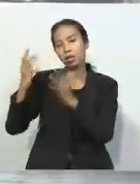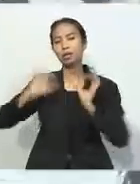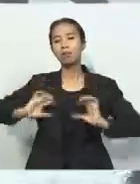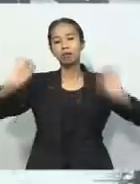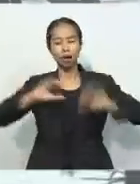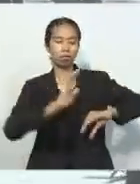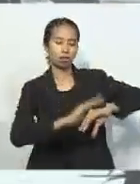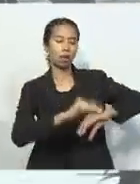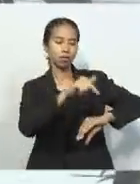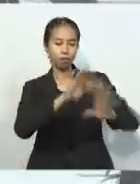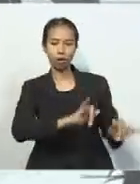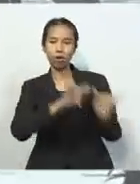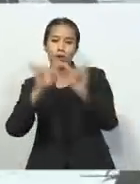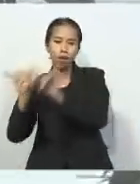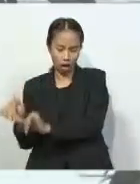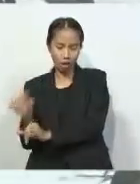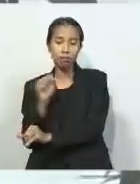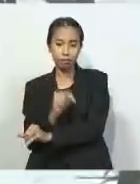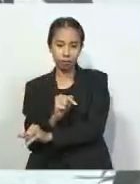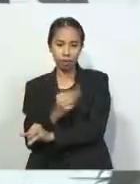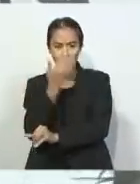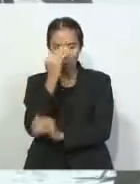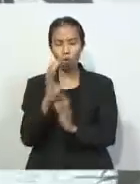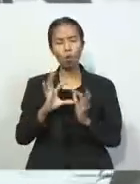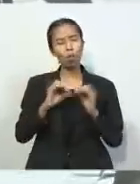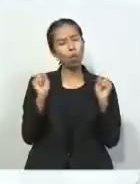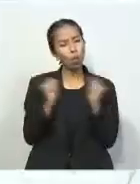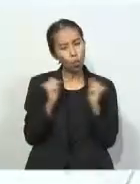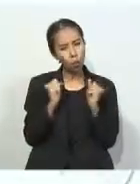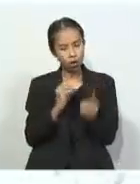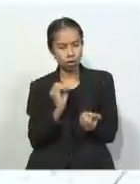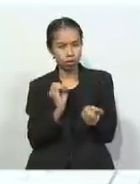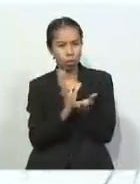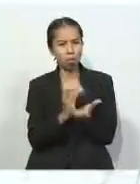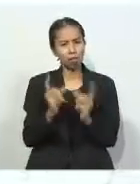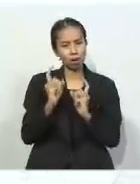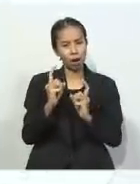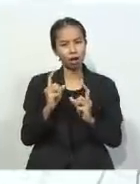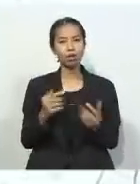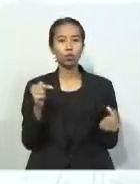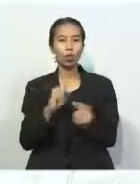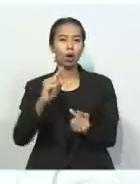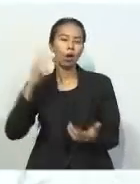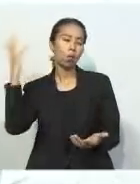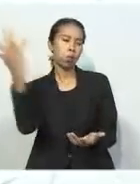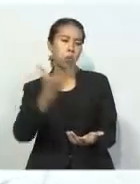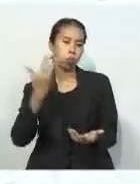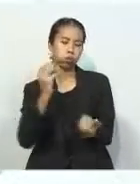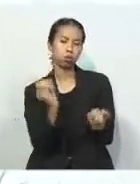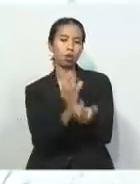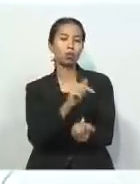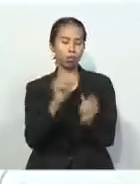ราชการเพราะว่าพวกเขาก็กลัวว่าจะเกิดผลกระทบและได้รับอันตรายจากพายุโซนร้อน